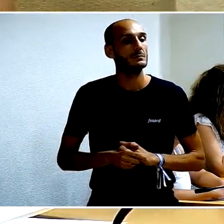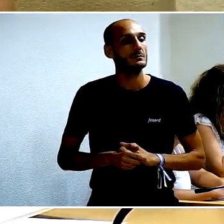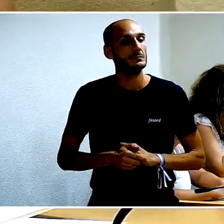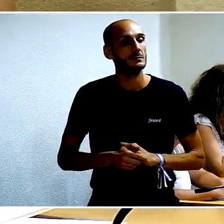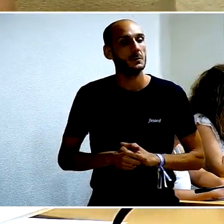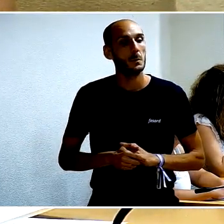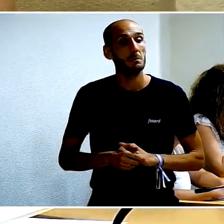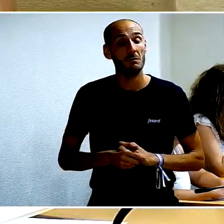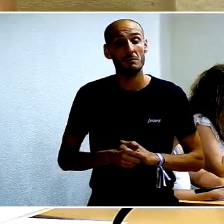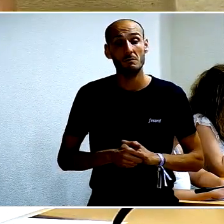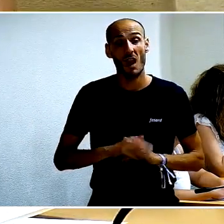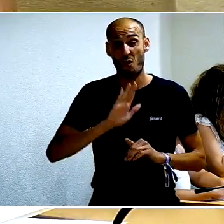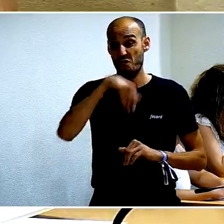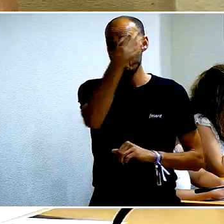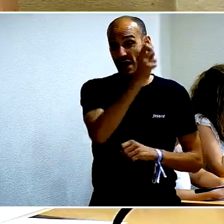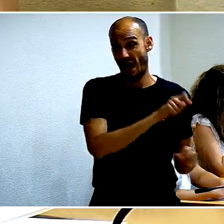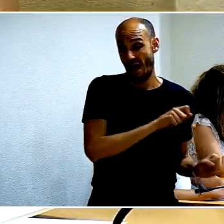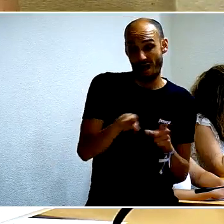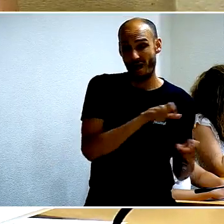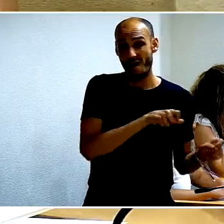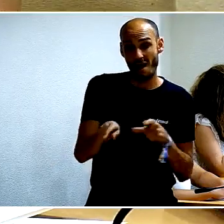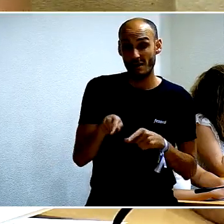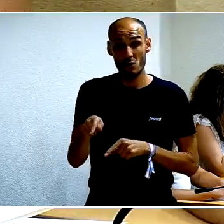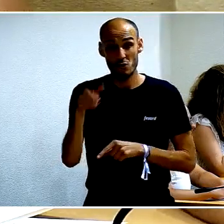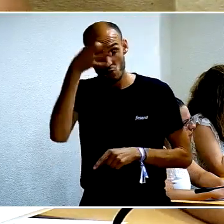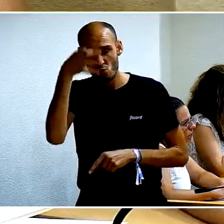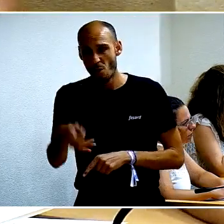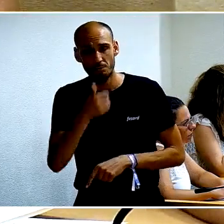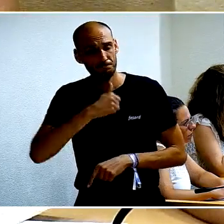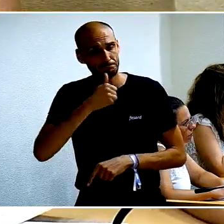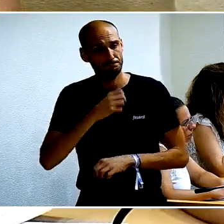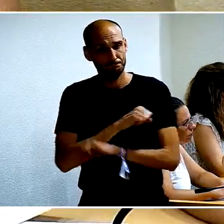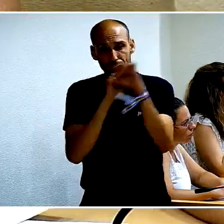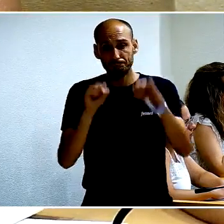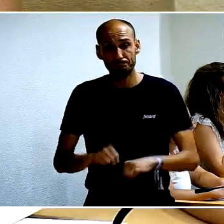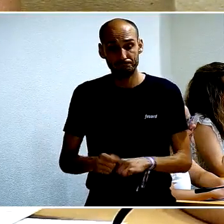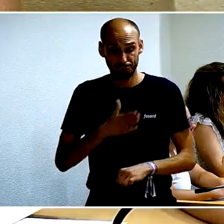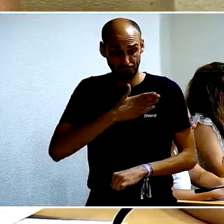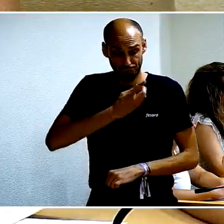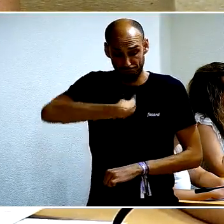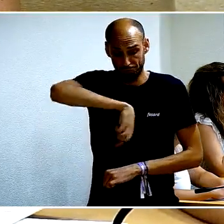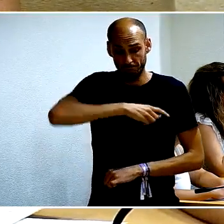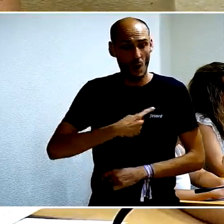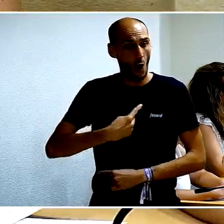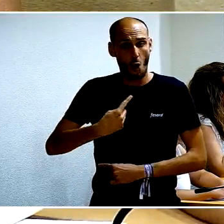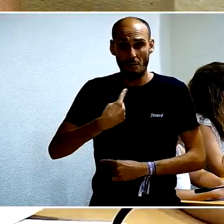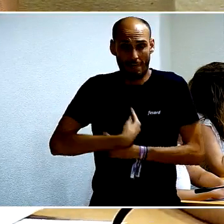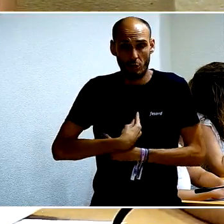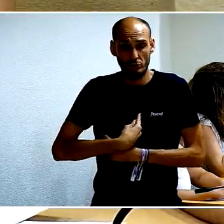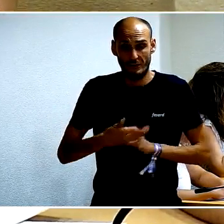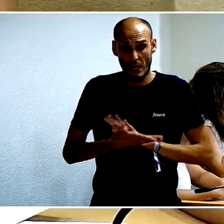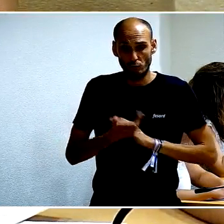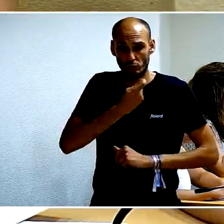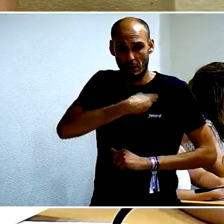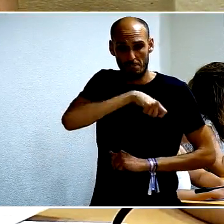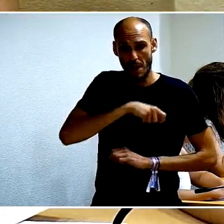aportacions externes, el poble saharaui no podria resistir. I és la nostra obligació, com a país que vam ser ocupants,